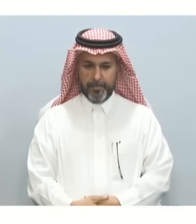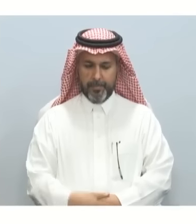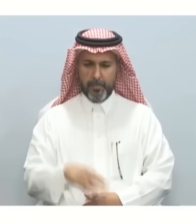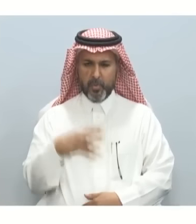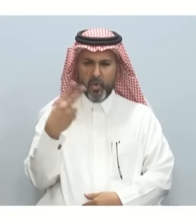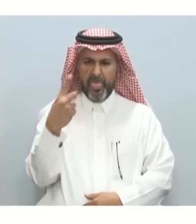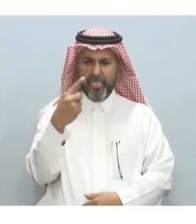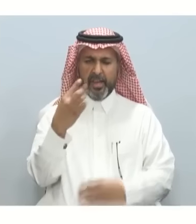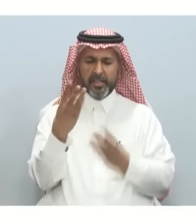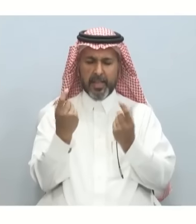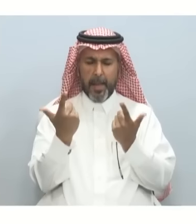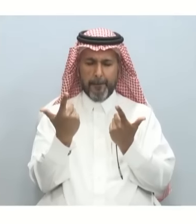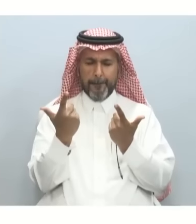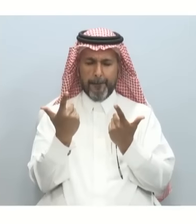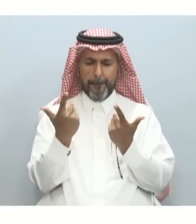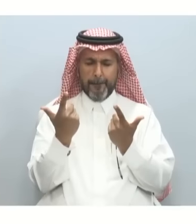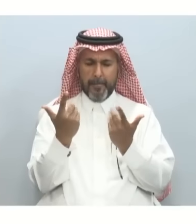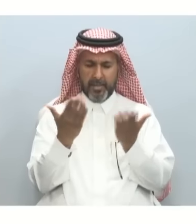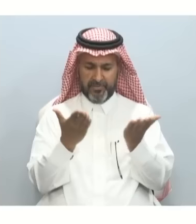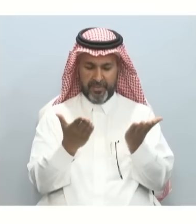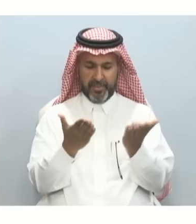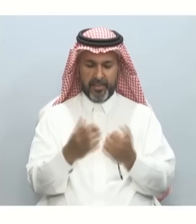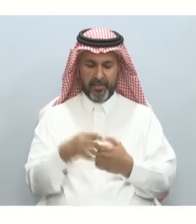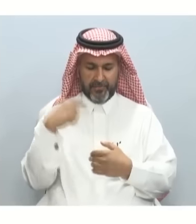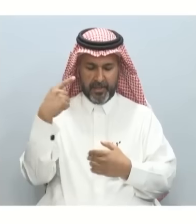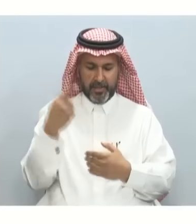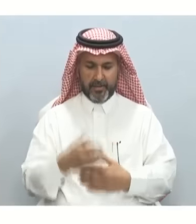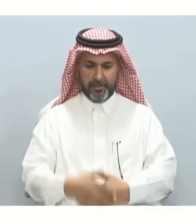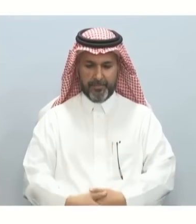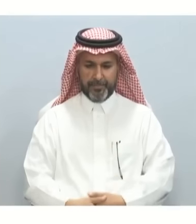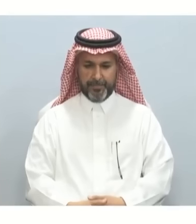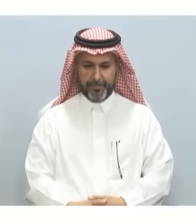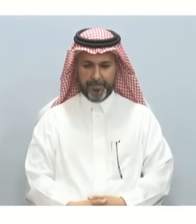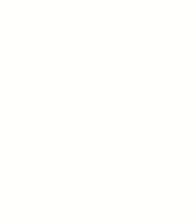هل تستطيع تحديدها تفضل يا مبدعين